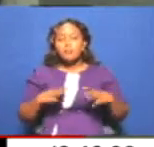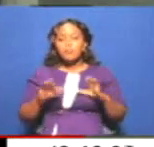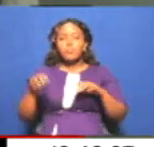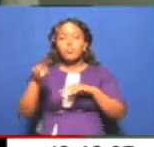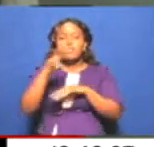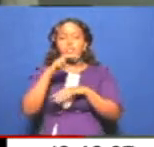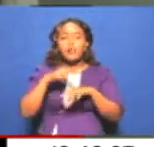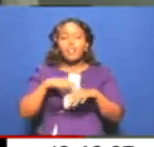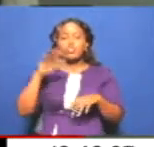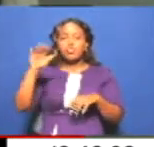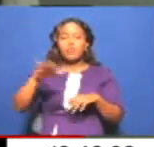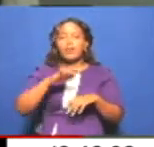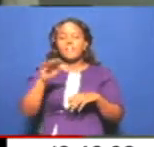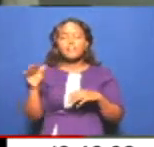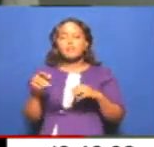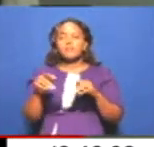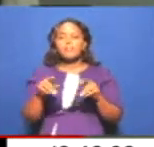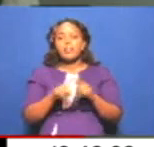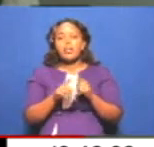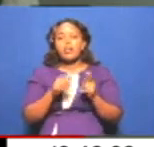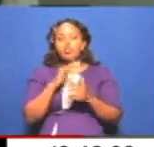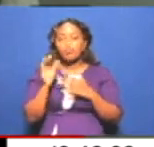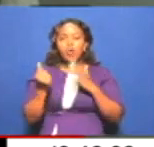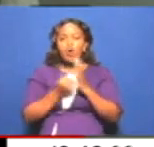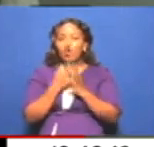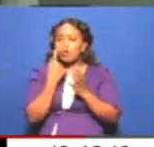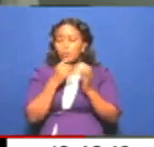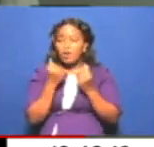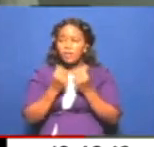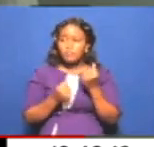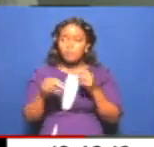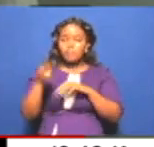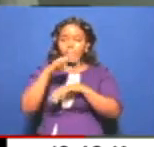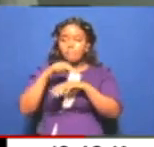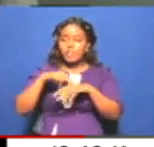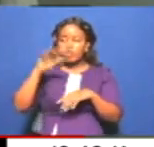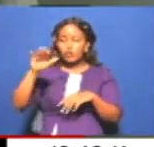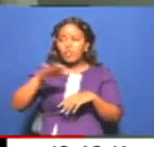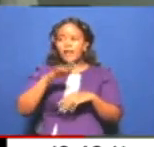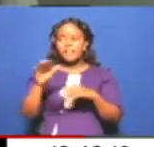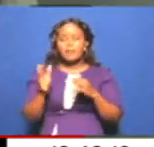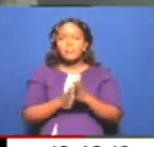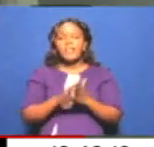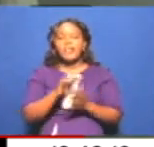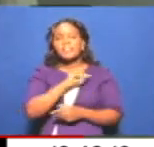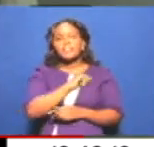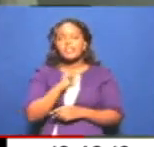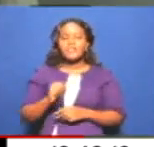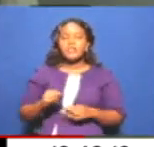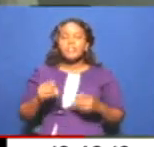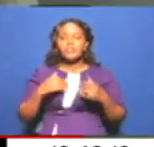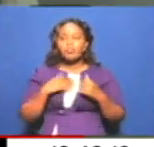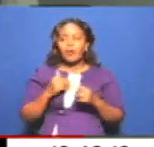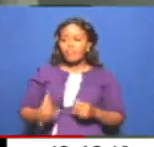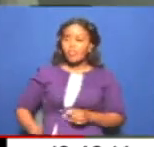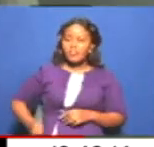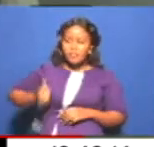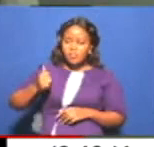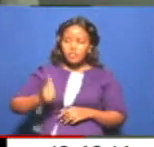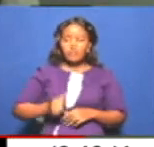and those that are seated in the Senate is an attempt ile ya kujisaidia. Ni kujisaidia kwa